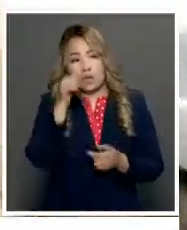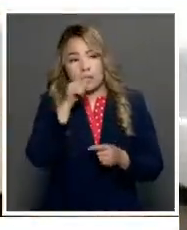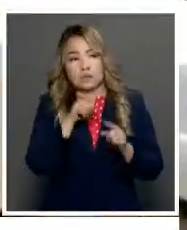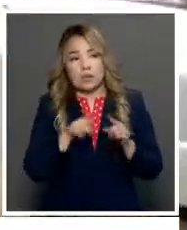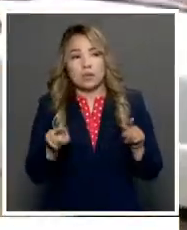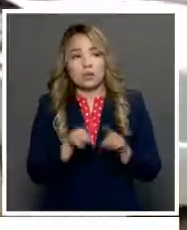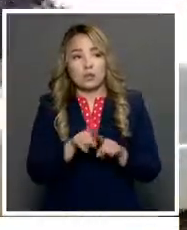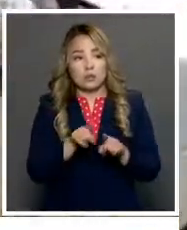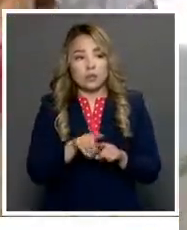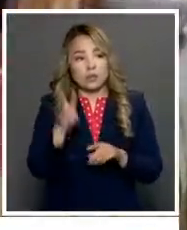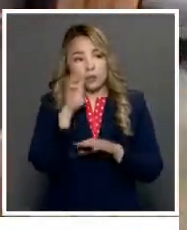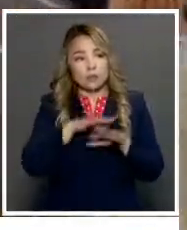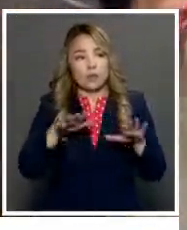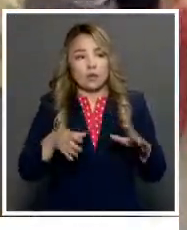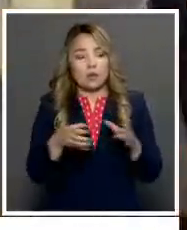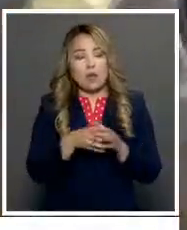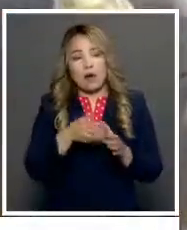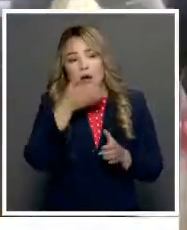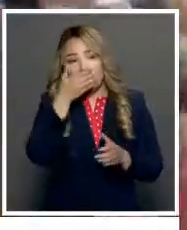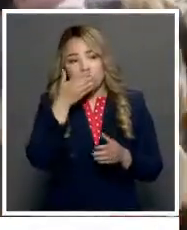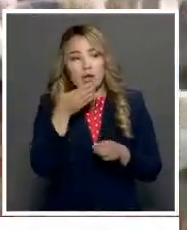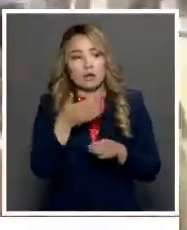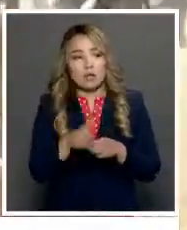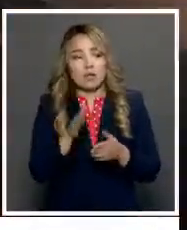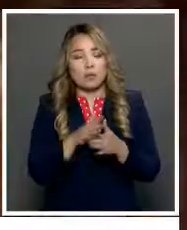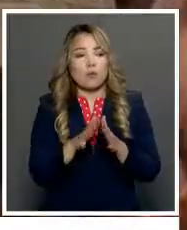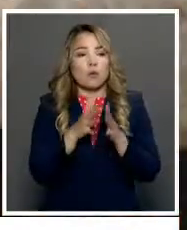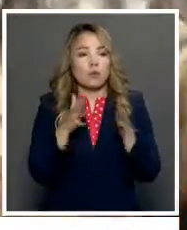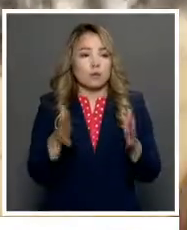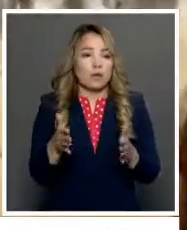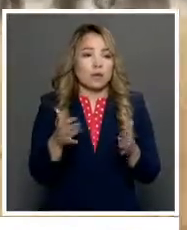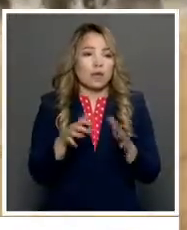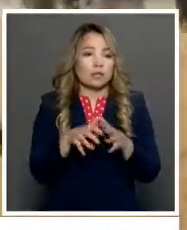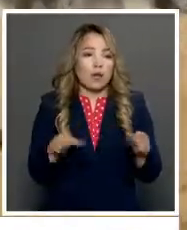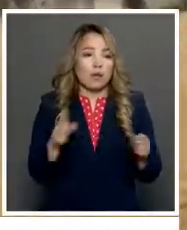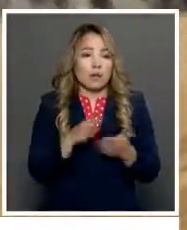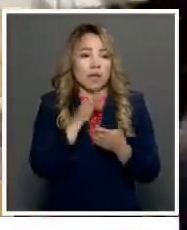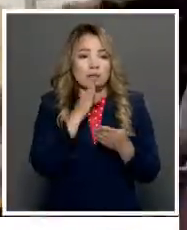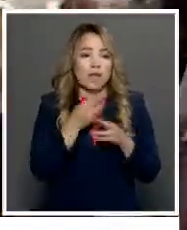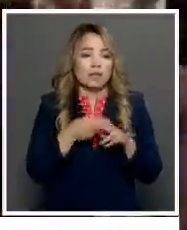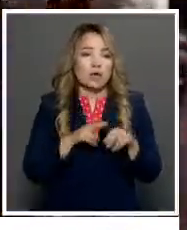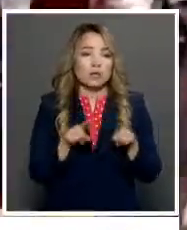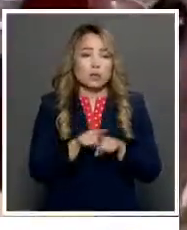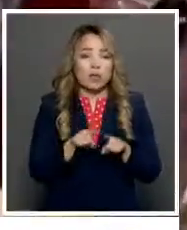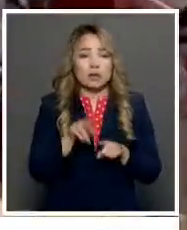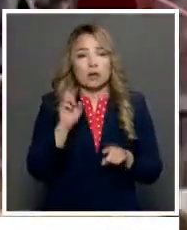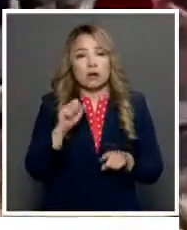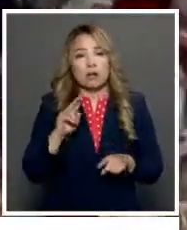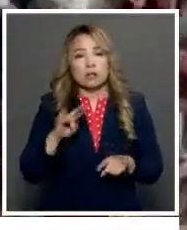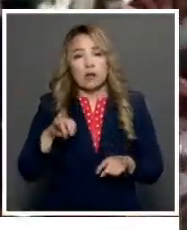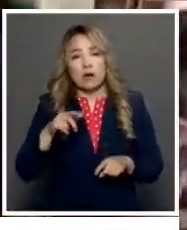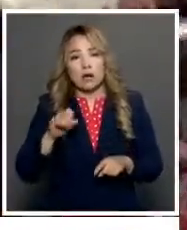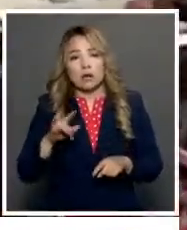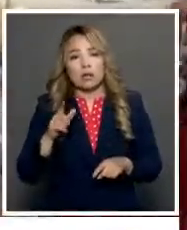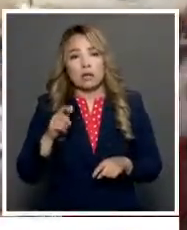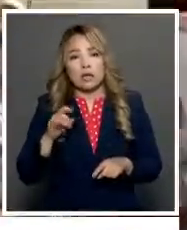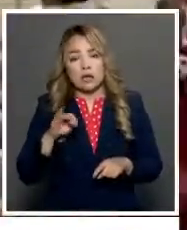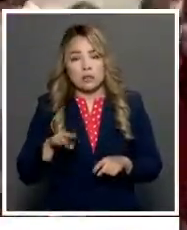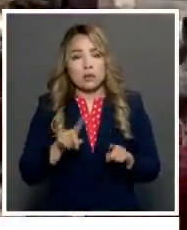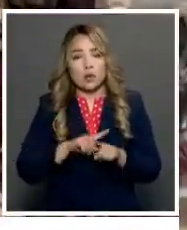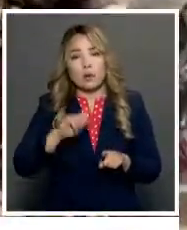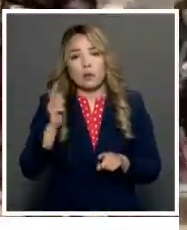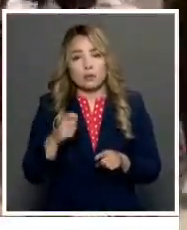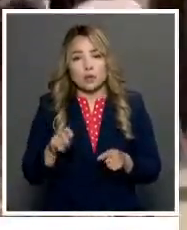елден шығарыла басталғалы Ауғанстанның айтарлық бөлігін басып алды. Қазір радикалдық жасақтар Қандағар мен Герат провинциялары үшін соғыс жүргізіп